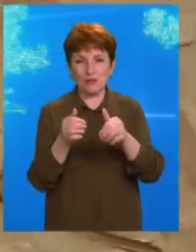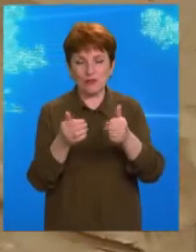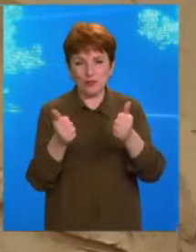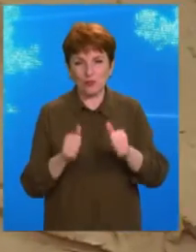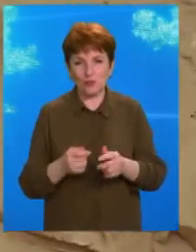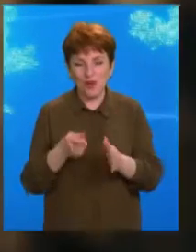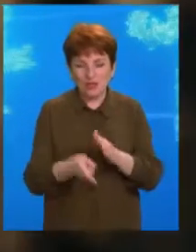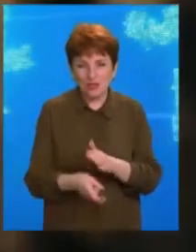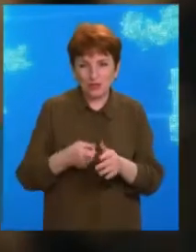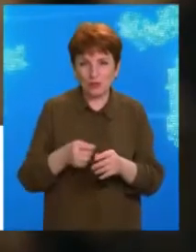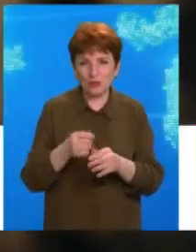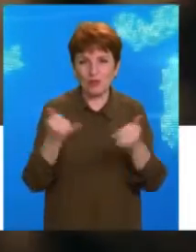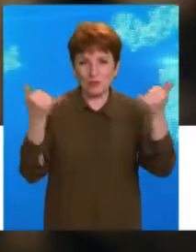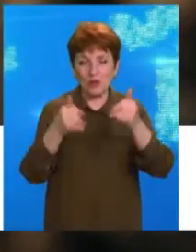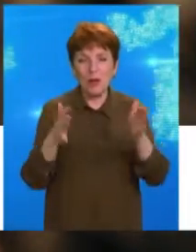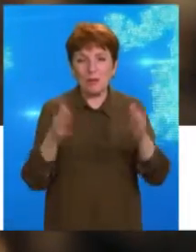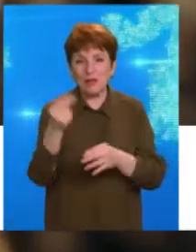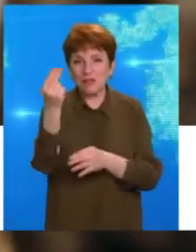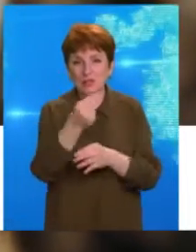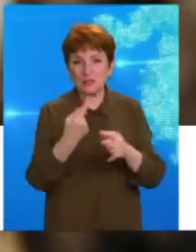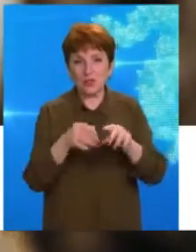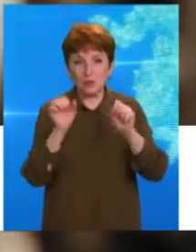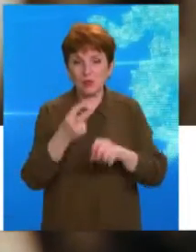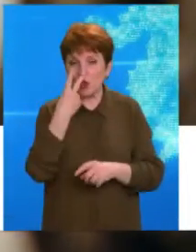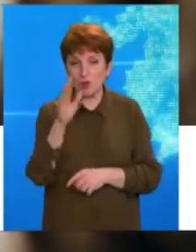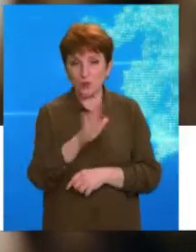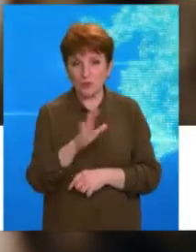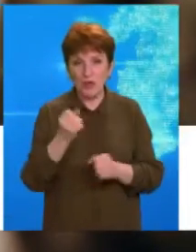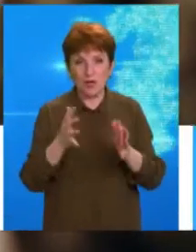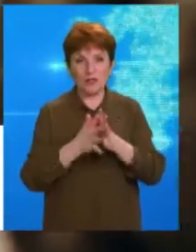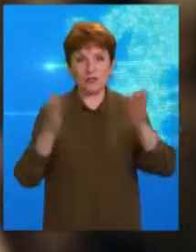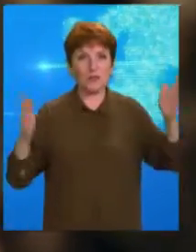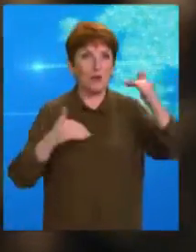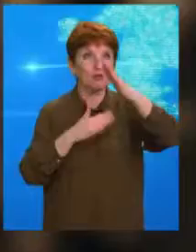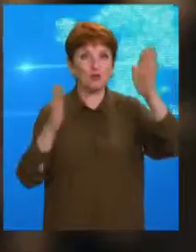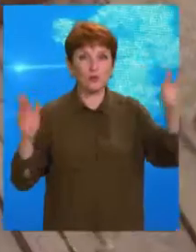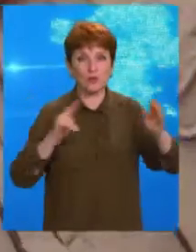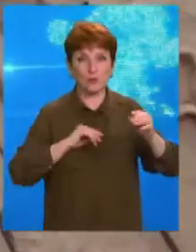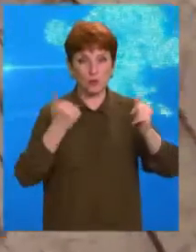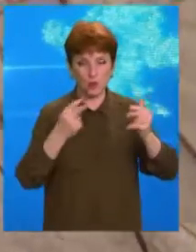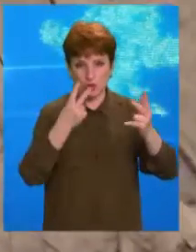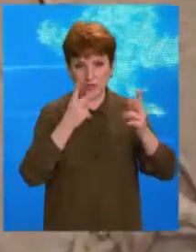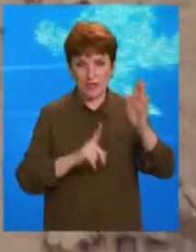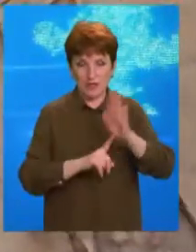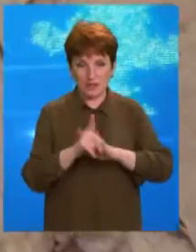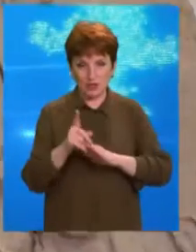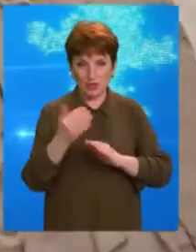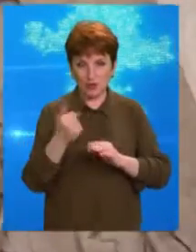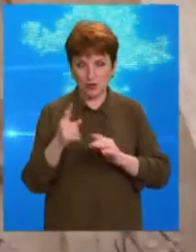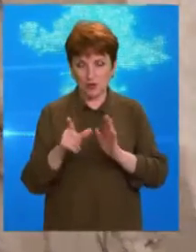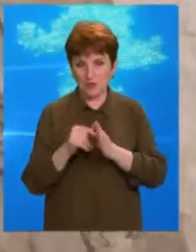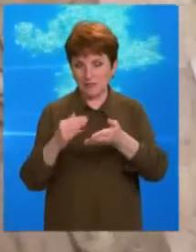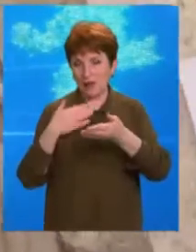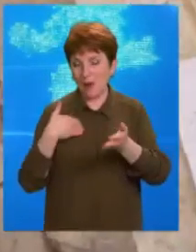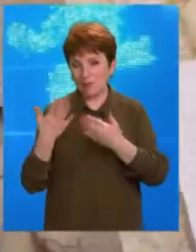и металлургов. В маленьком эскизе ты даже это можешь не увидеть. Когда ты стоишь перед работой, она на тебя уже вот начинает с тобой